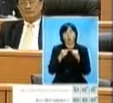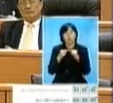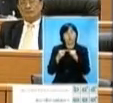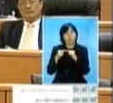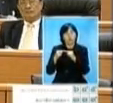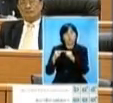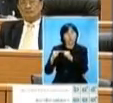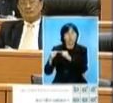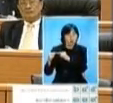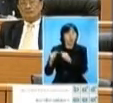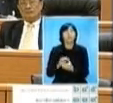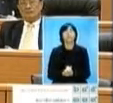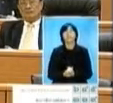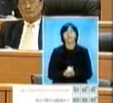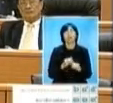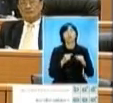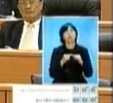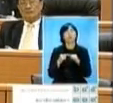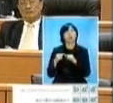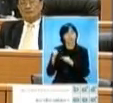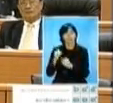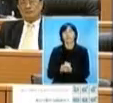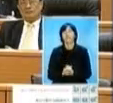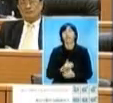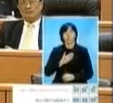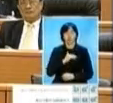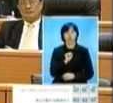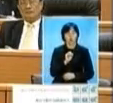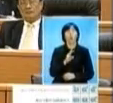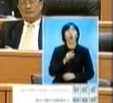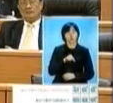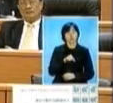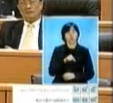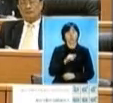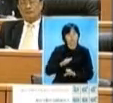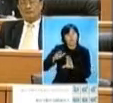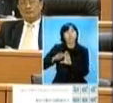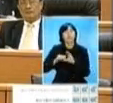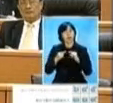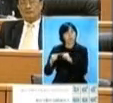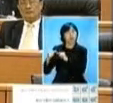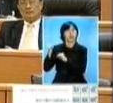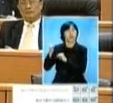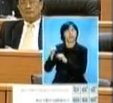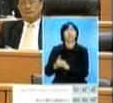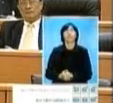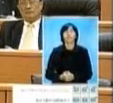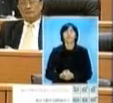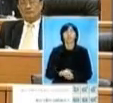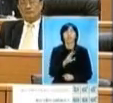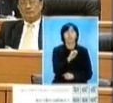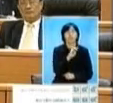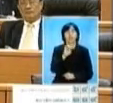เอื้อประโยชน์ให้สว.เลือกตั้งเสพติดทางอำนาจและลดการถ่วงดุลจากสว.สรรหาในวุฒิสภาด้วยขณะเดียวกันการแก้มา